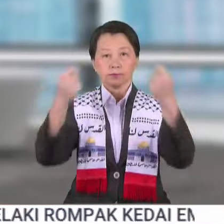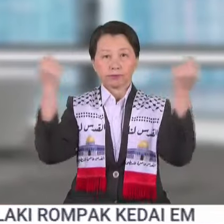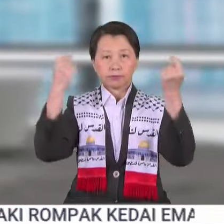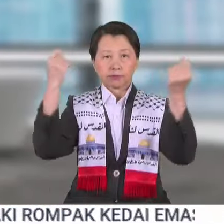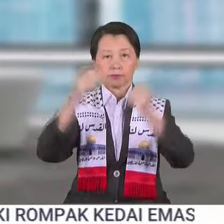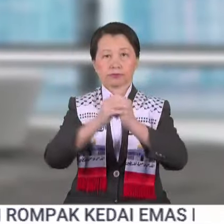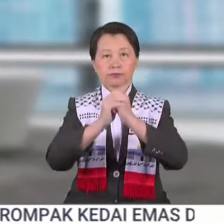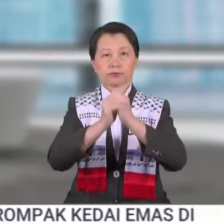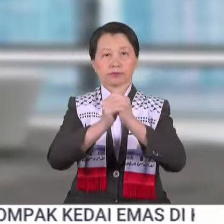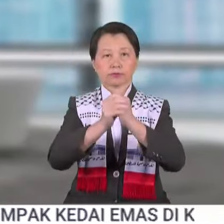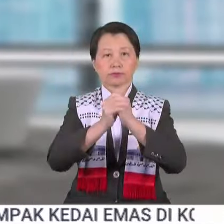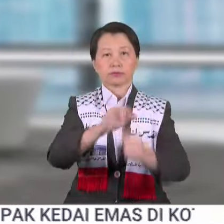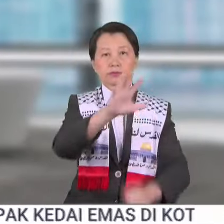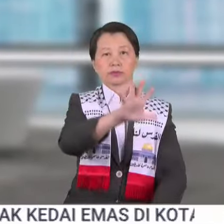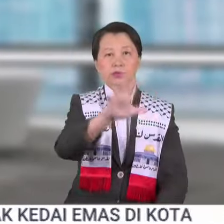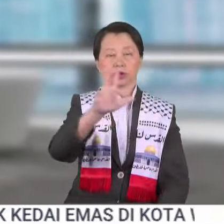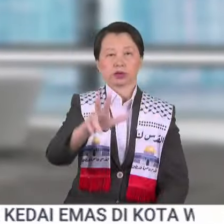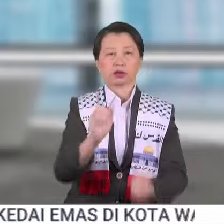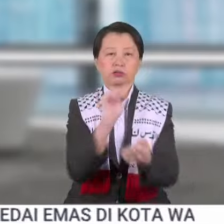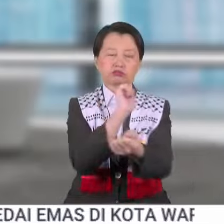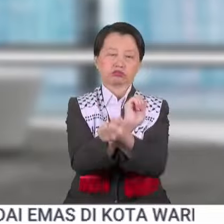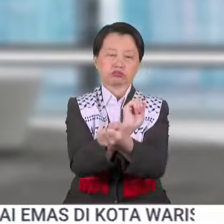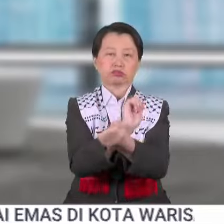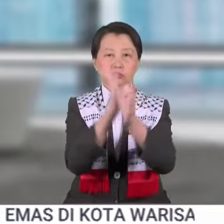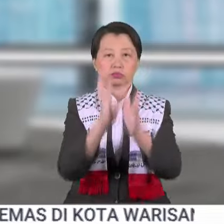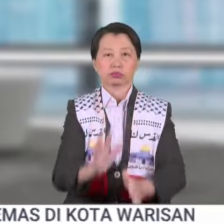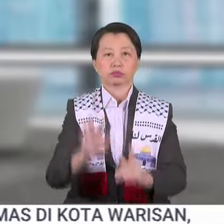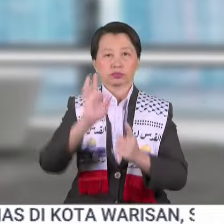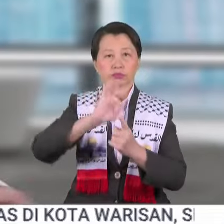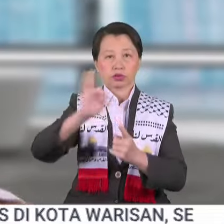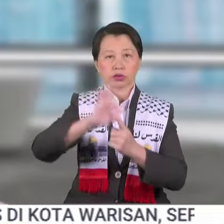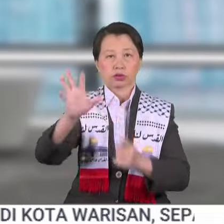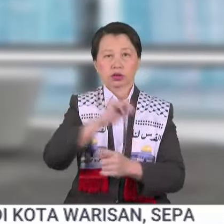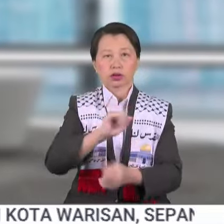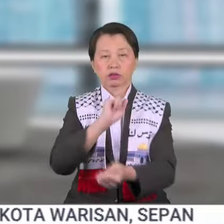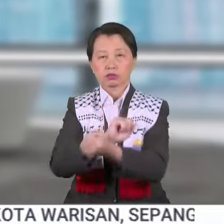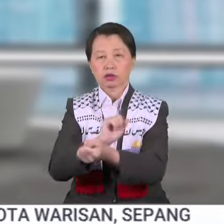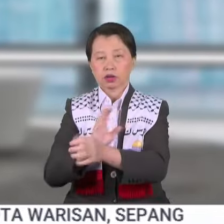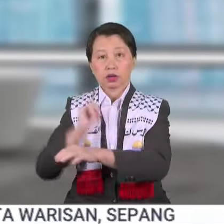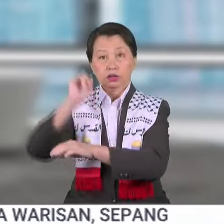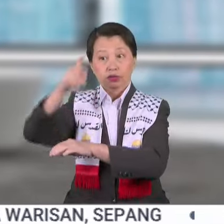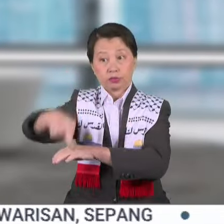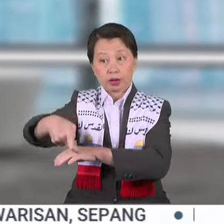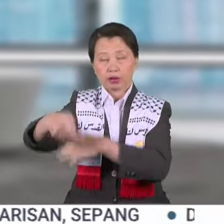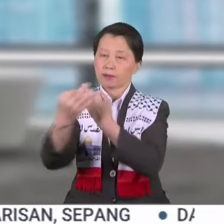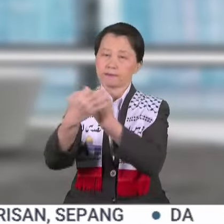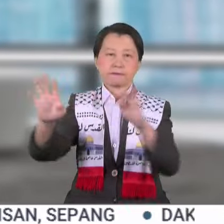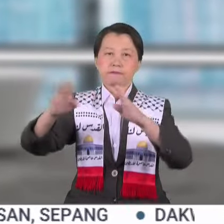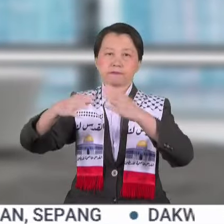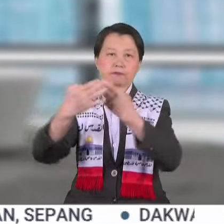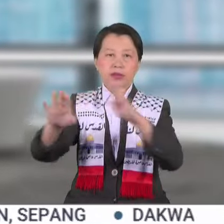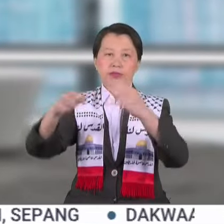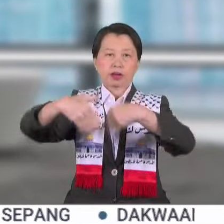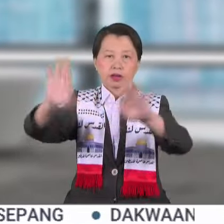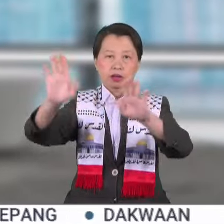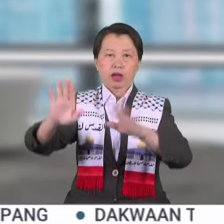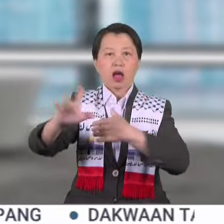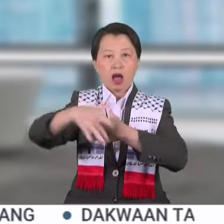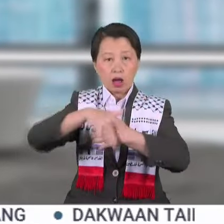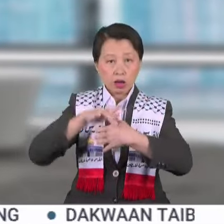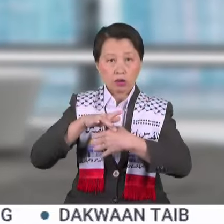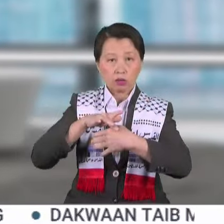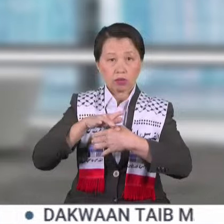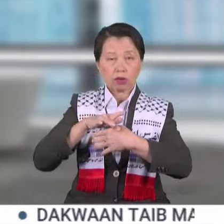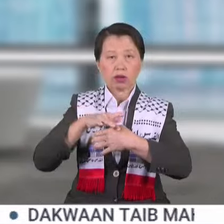Sempena Tahun Baru Cina, 53 banduan penjara reman Pulau Pinang dan penjara seberang perai dibebaskan awal menerusi